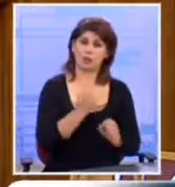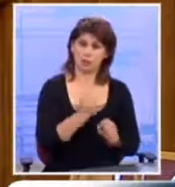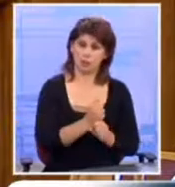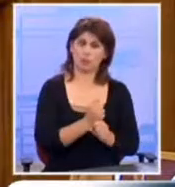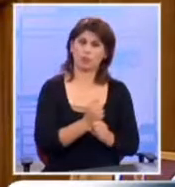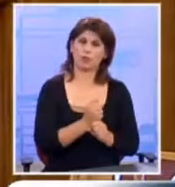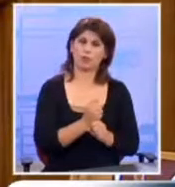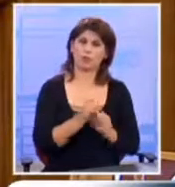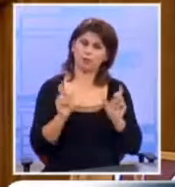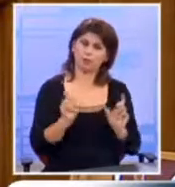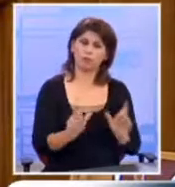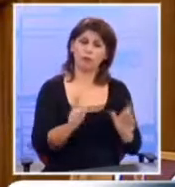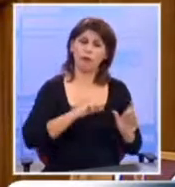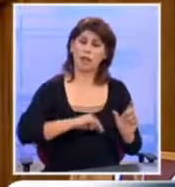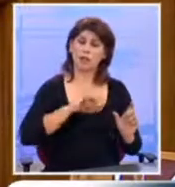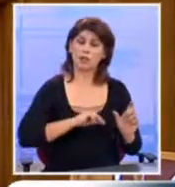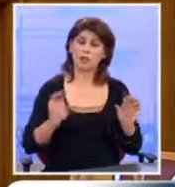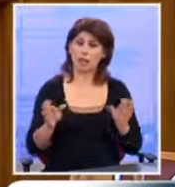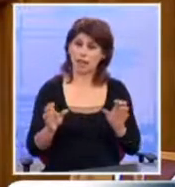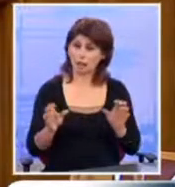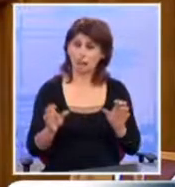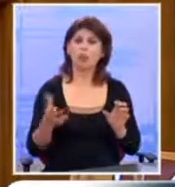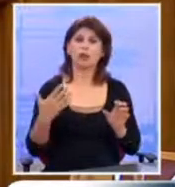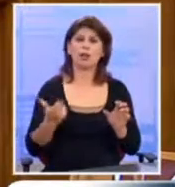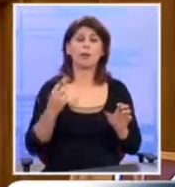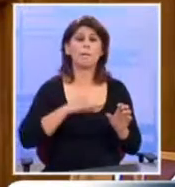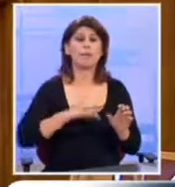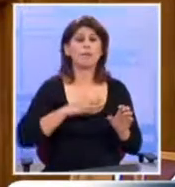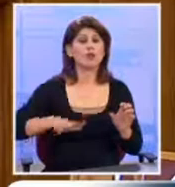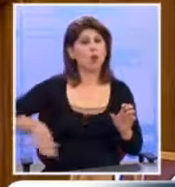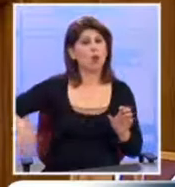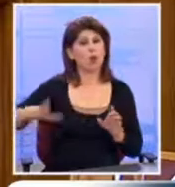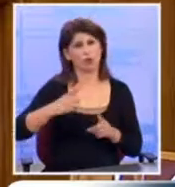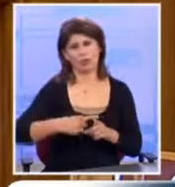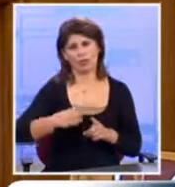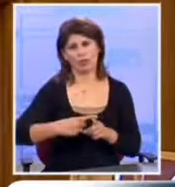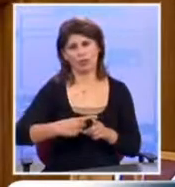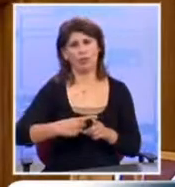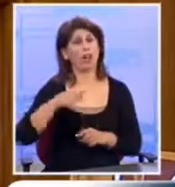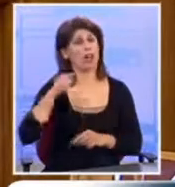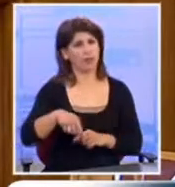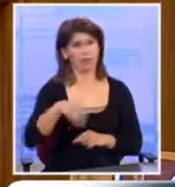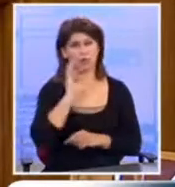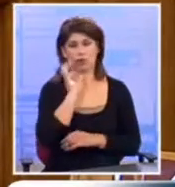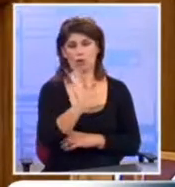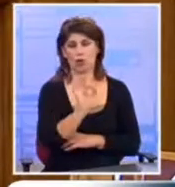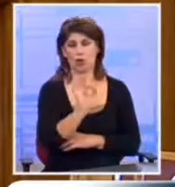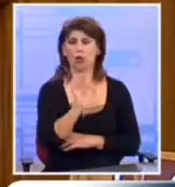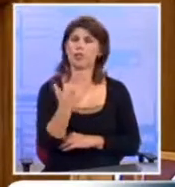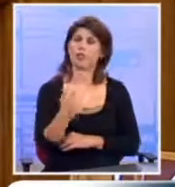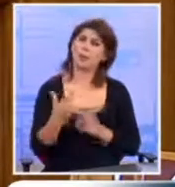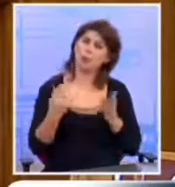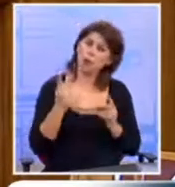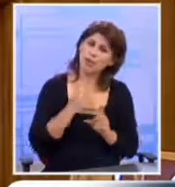και η διαφύλαξη της περιουσίας της ΕΡΤ, η οποία είναι περιουσία του ελληνικού λαού. Αυτός είναι ο στόχος και είναι